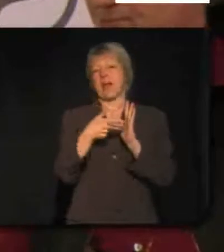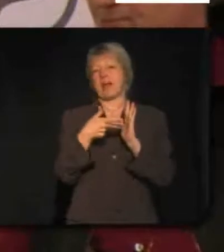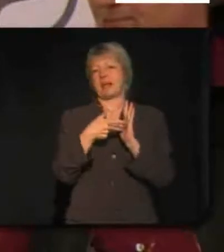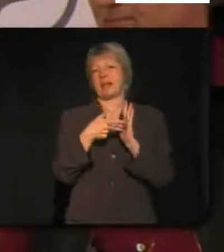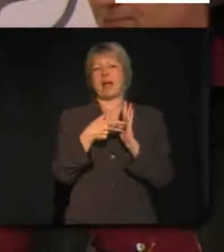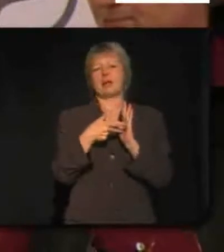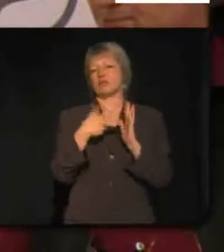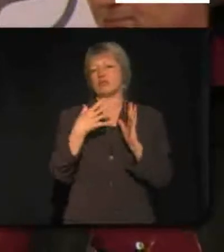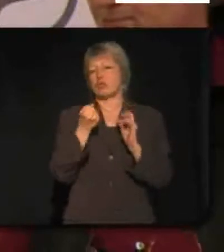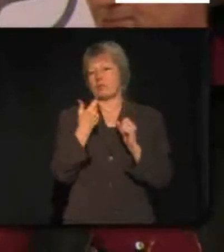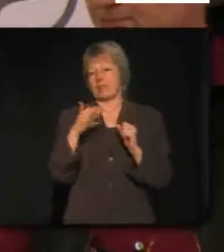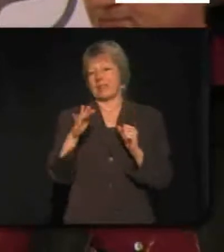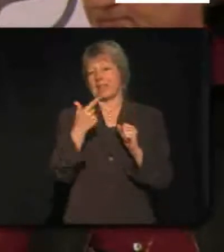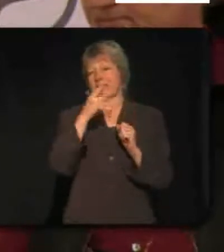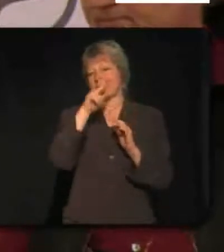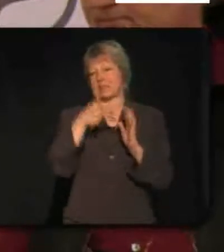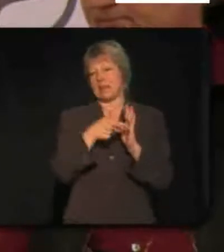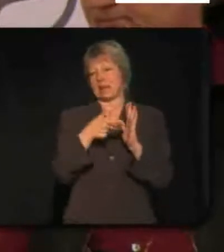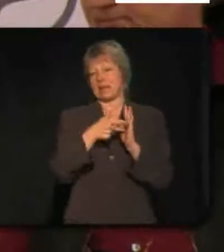knapp verfehlt